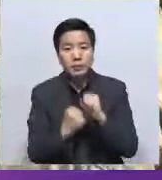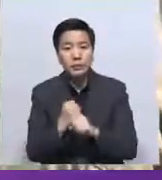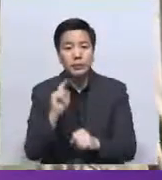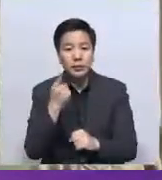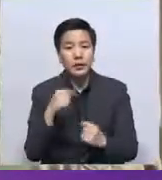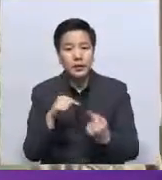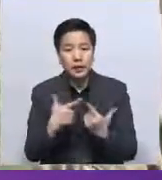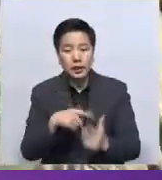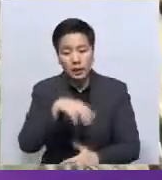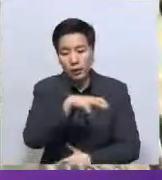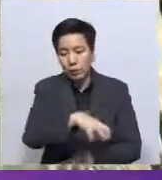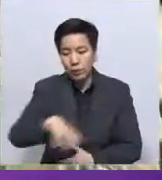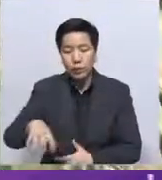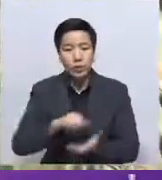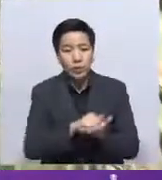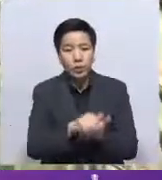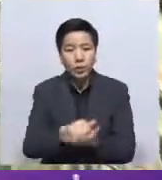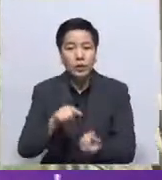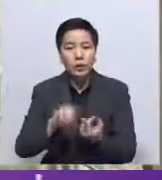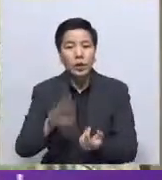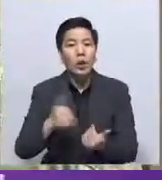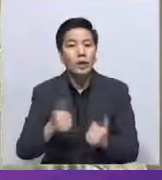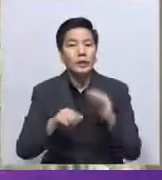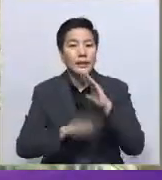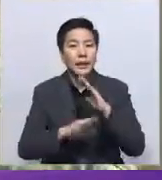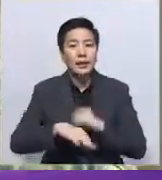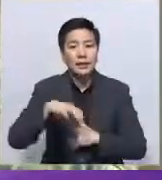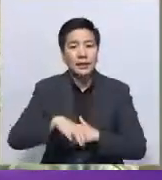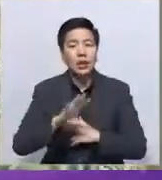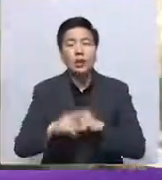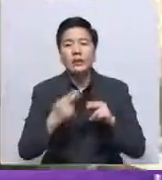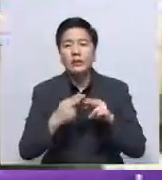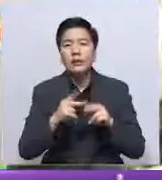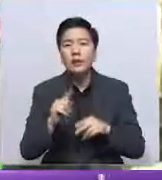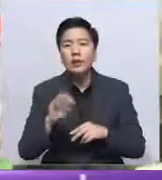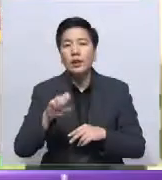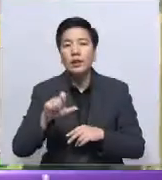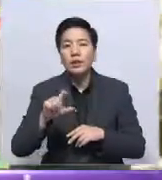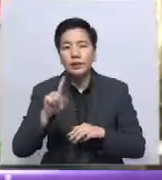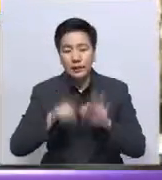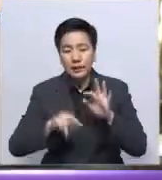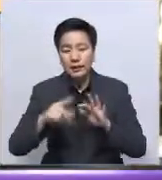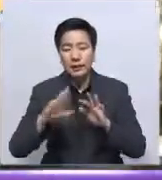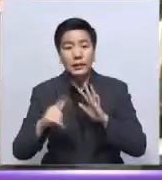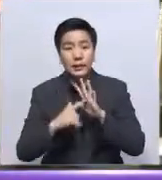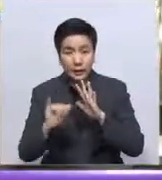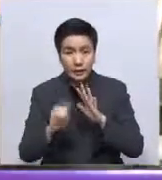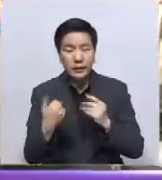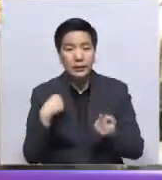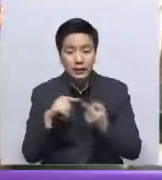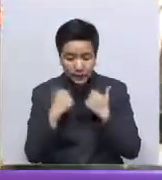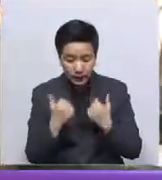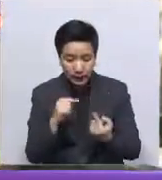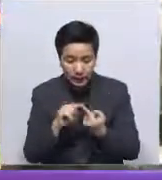ใหม่ที่บริเวณจุดบริการประชาชนหน้าสถานีขนส่งสายใต้เขตตลิ่งชันนะคะท่านรองปลัดกทม.